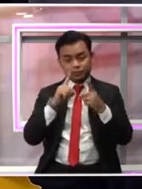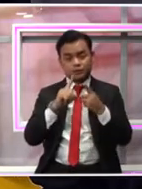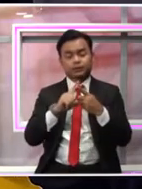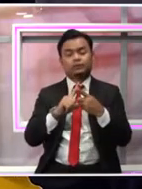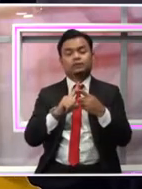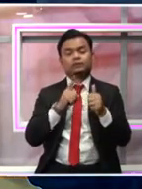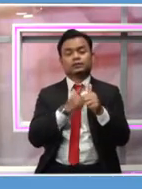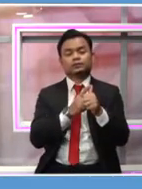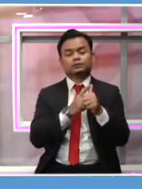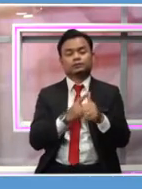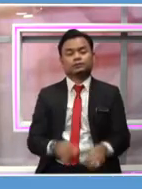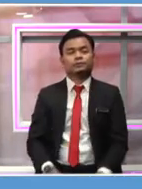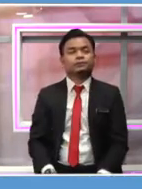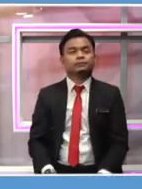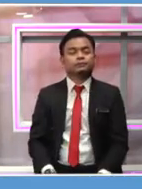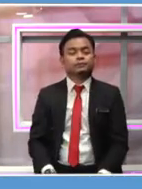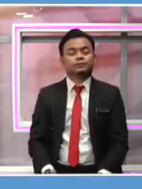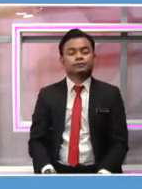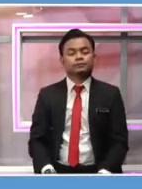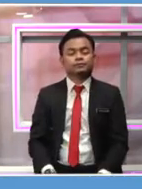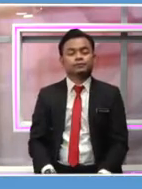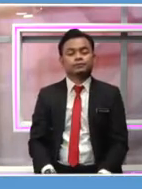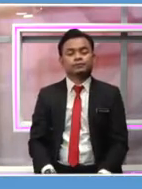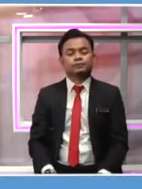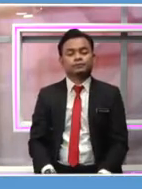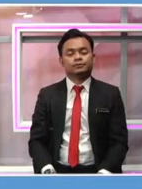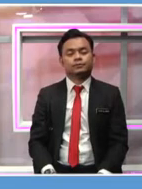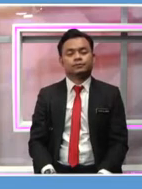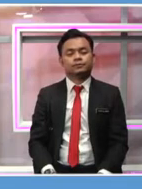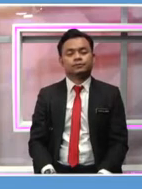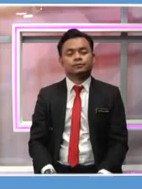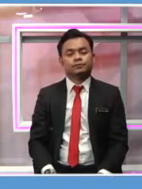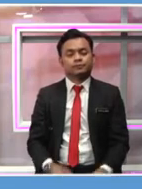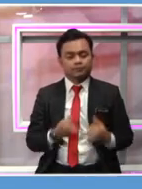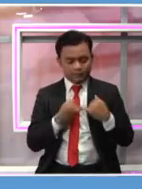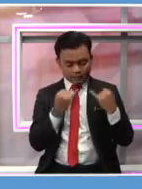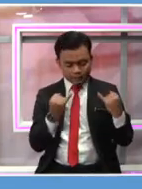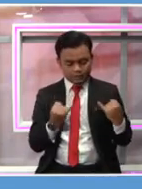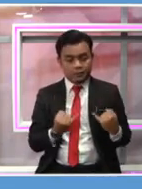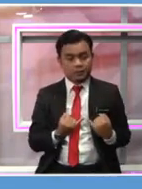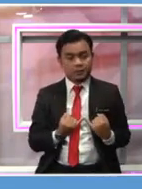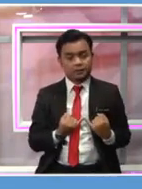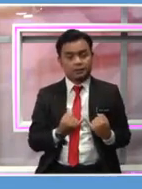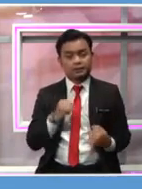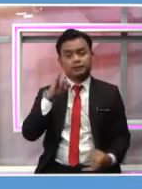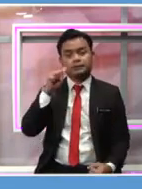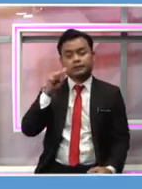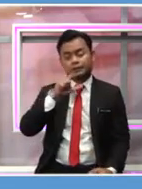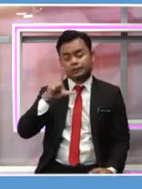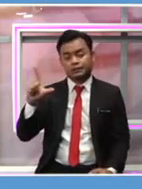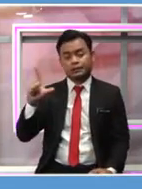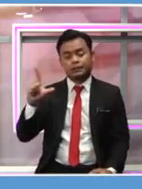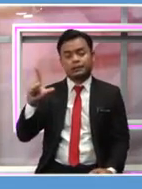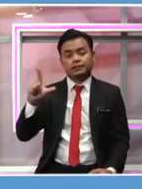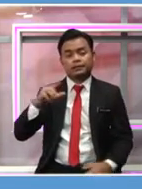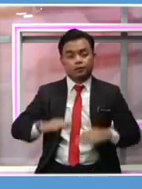hati yelah orgen paling besar dalam air pedoman ini ayat yang pertama Hai